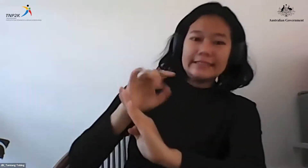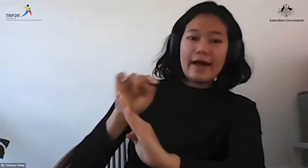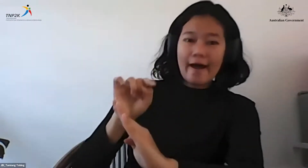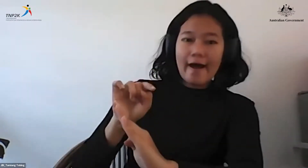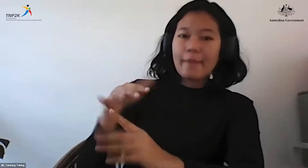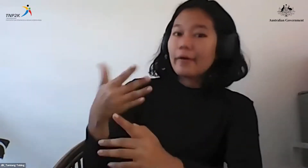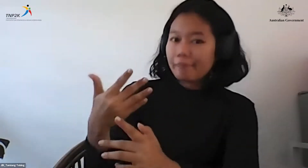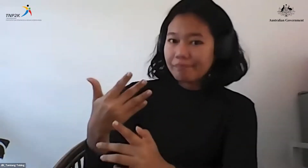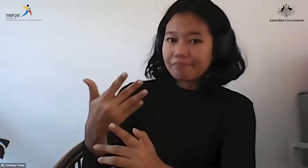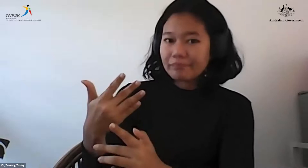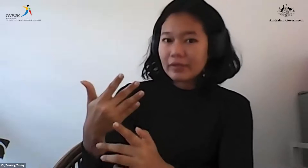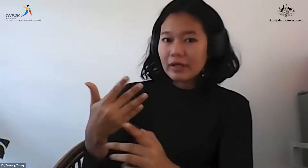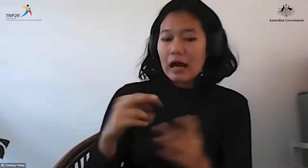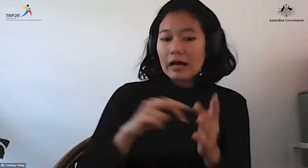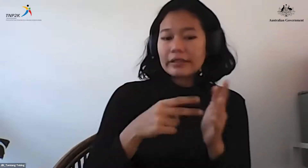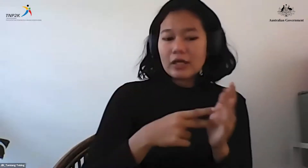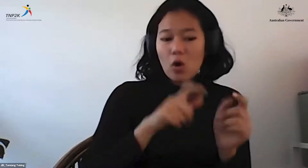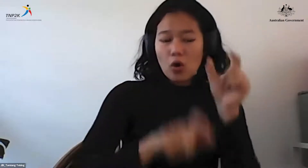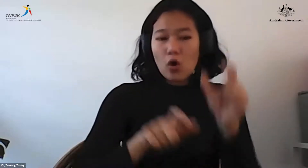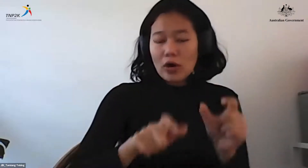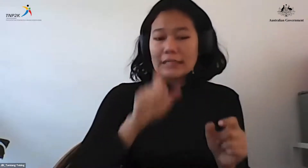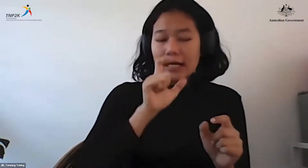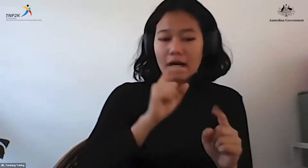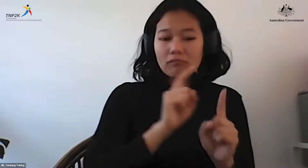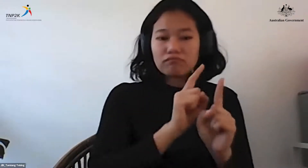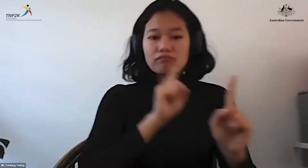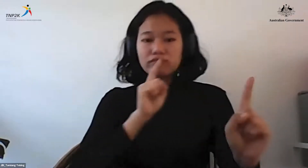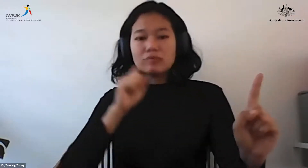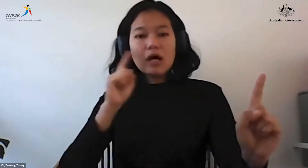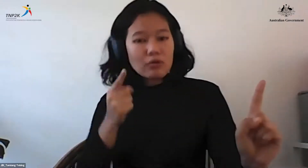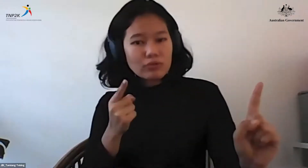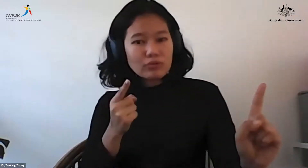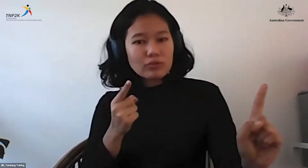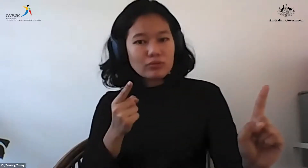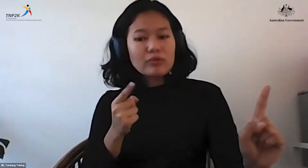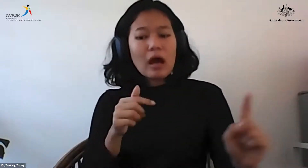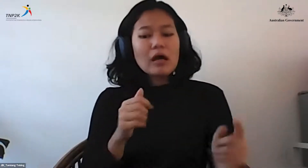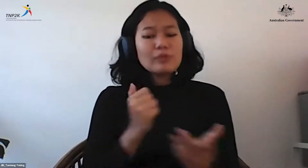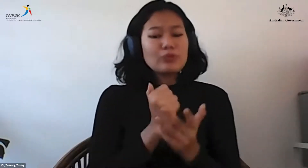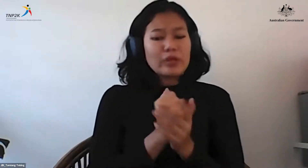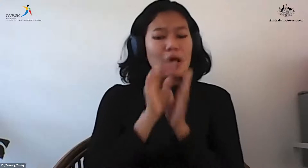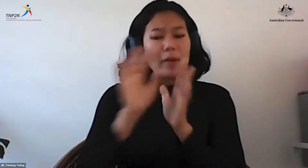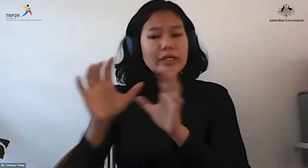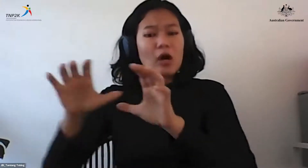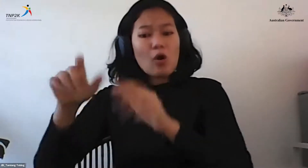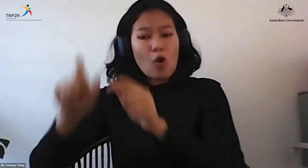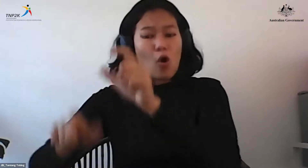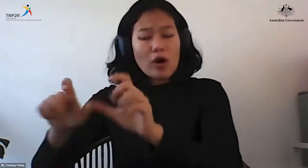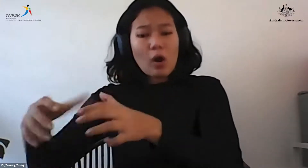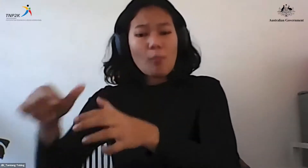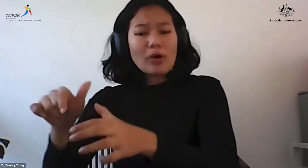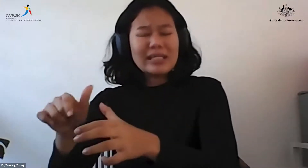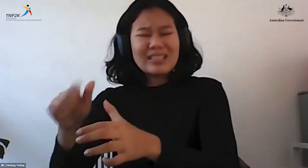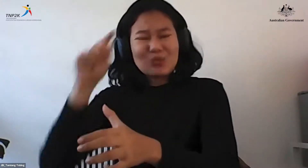melakukan social distancing yang buat banyak kelompok ya agak sulit dilakukan kecuali